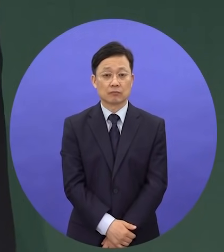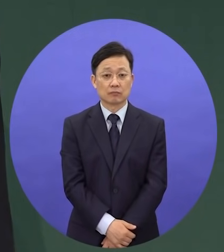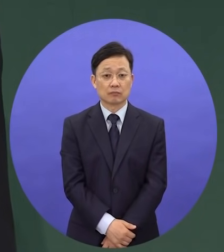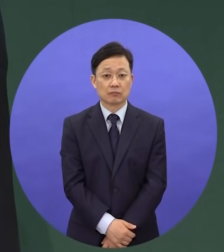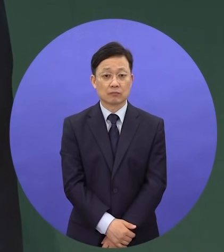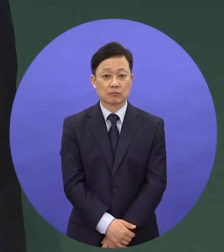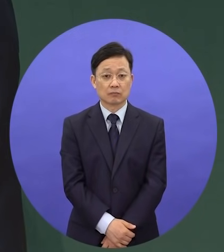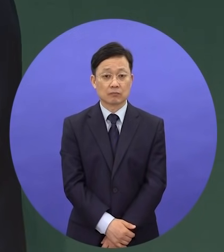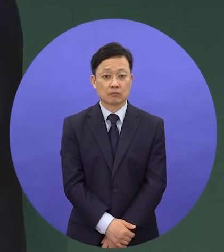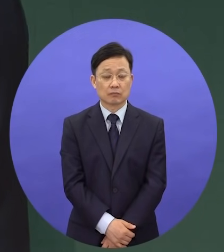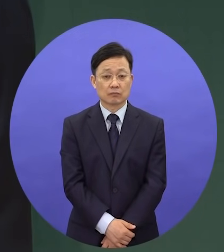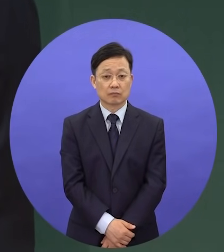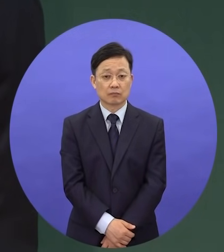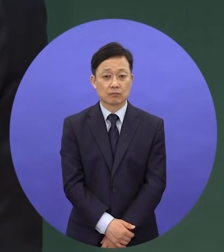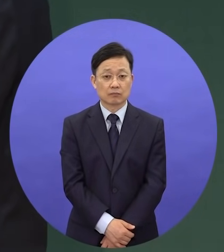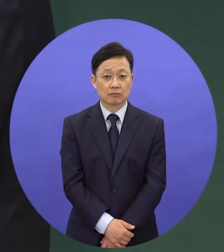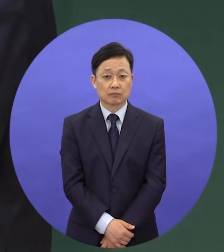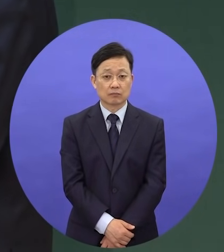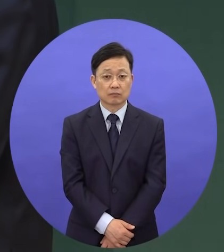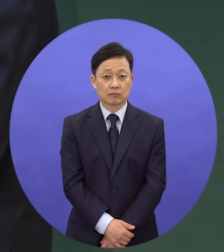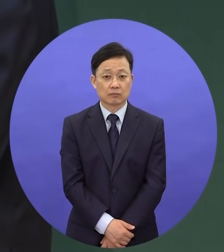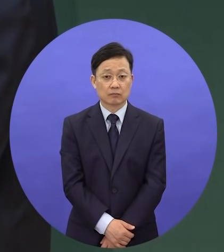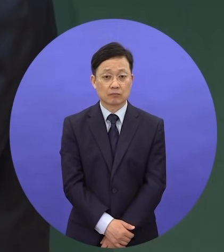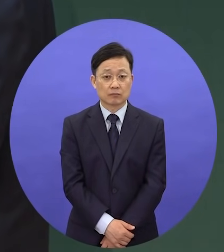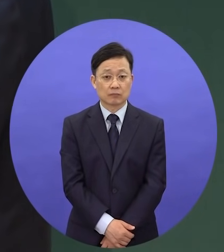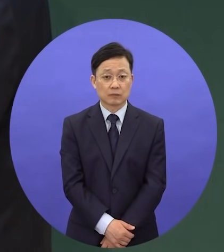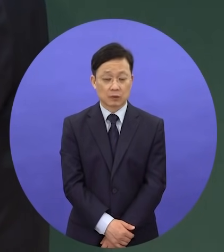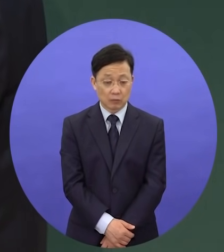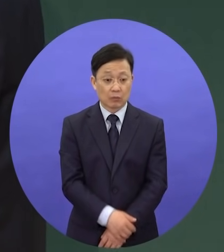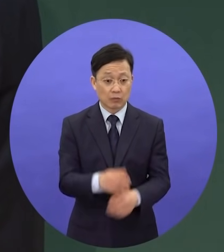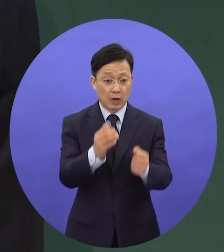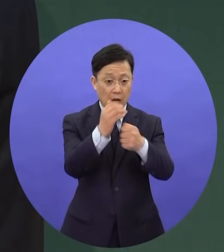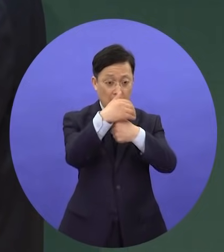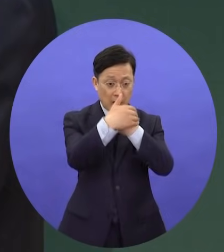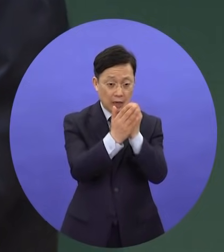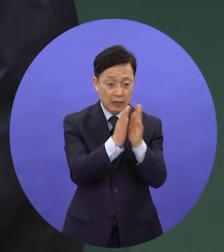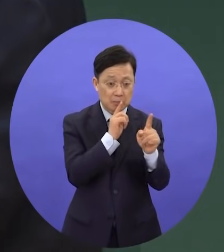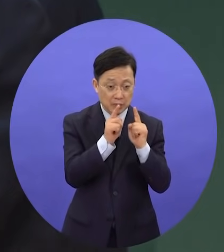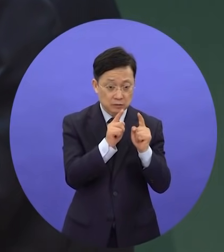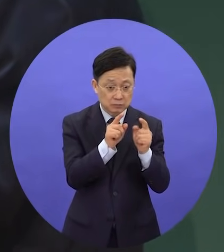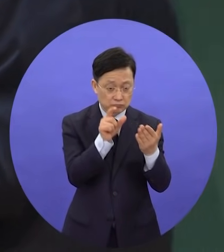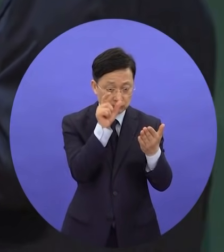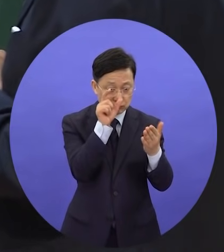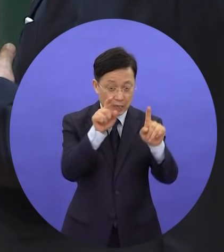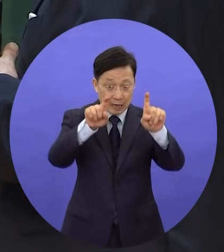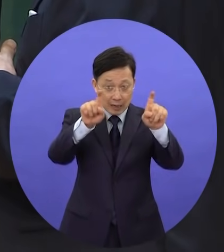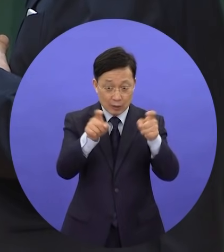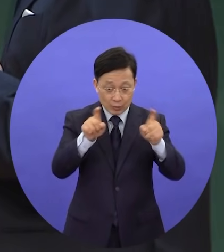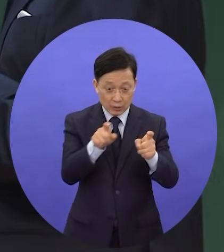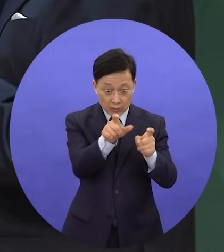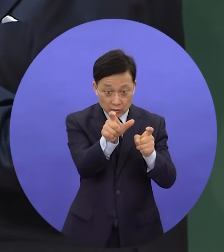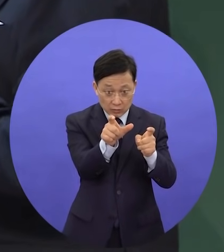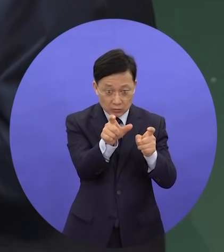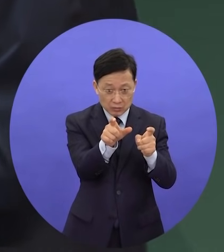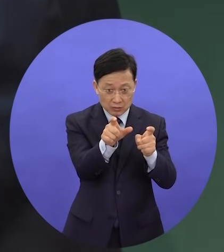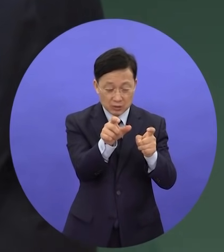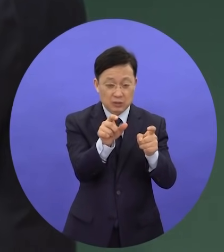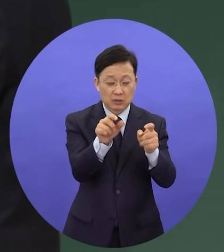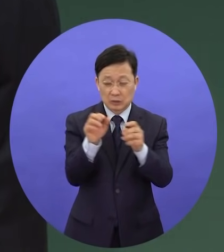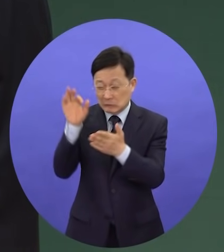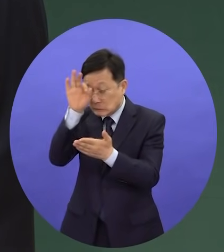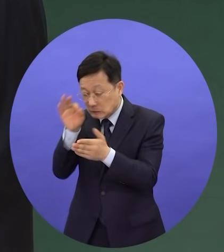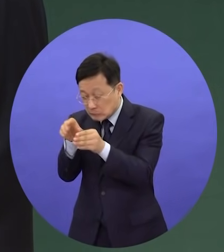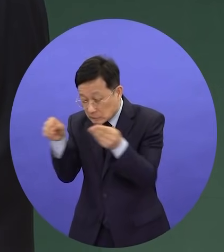있습니다. 그걸 이렇게 뽑아서 풀어서 기록을 하라고. And there are Bible verses written there. And so write down those Bible verses. 그러면